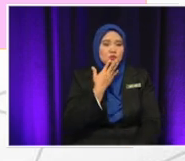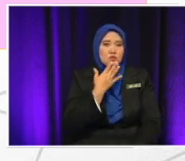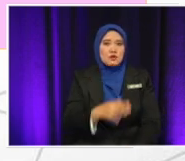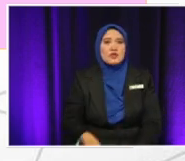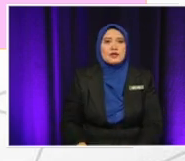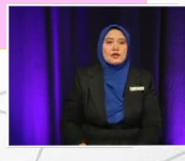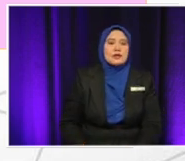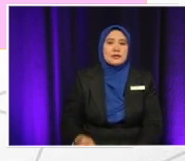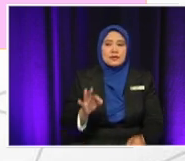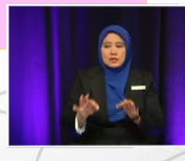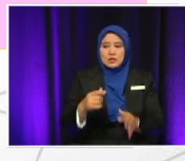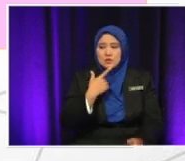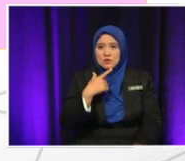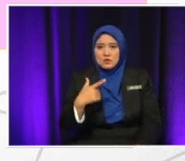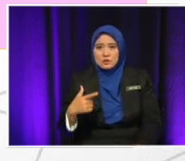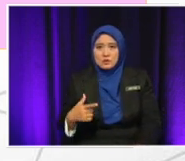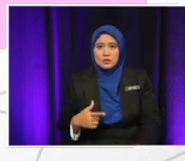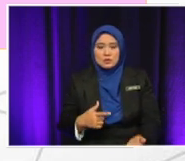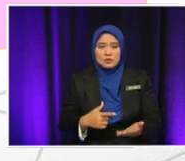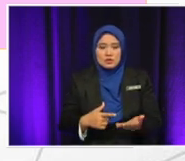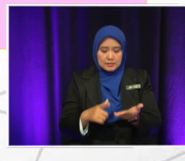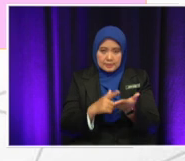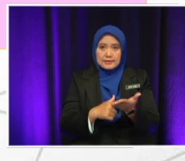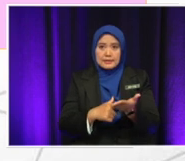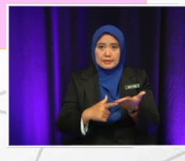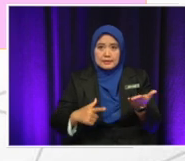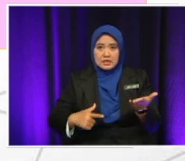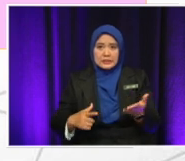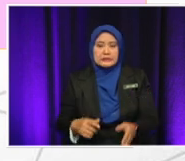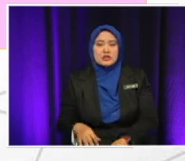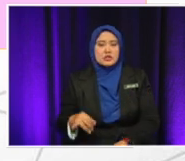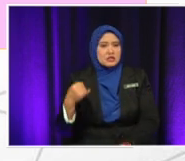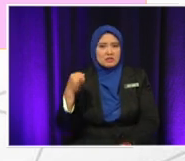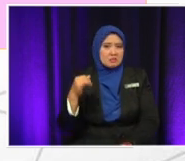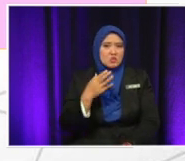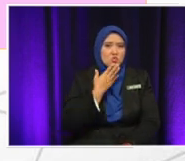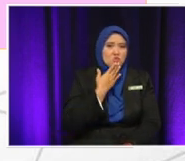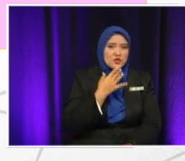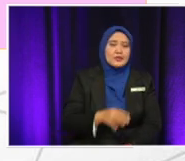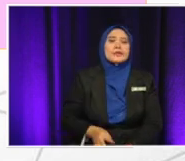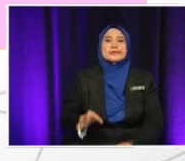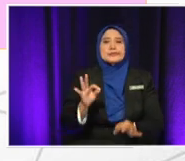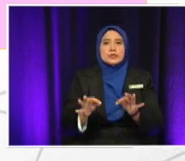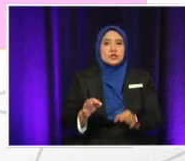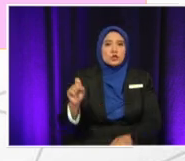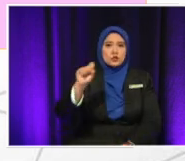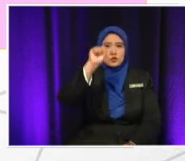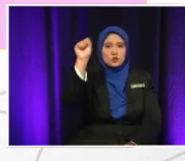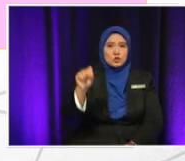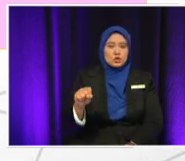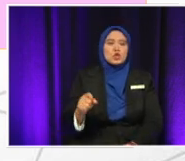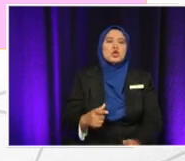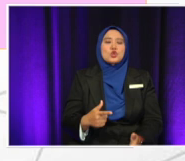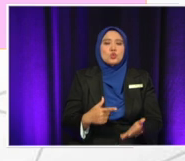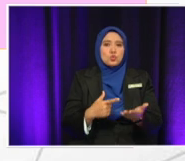perlulah kan jadi murid tidak perlu mewawancara tersebut Oke saya kiranya Ee soalnya itu sebab minta lukis dan